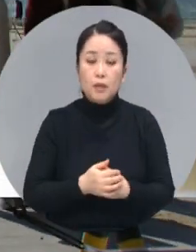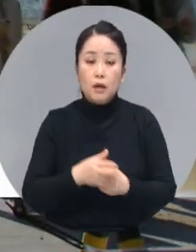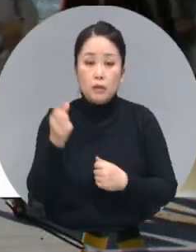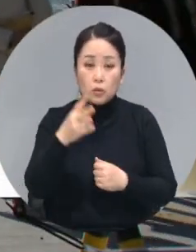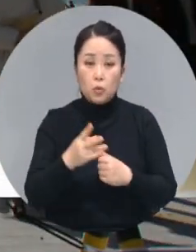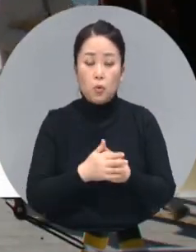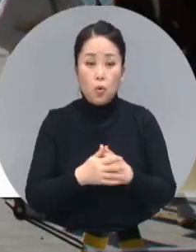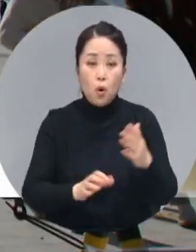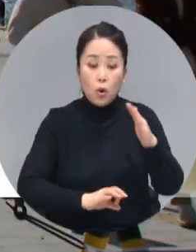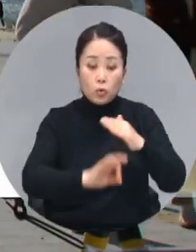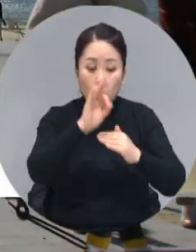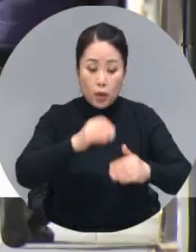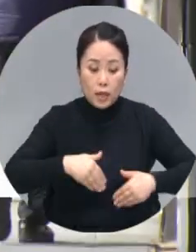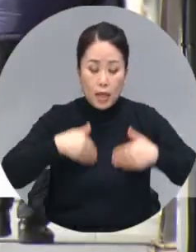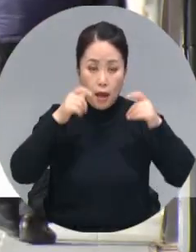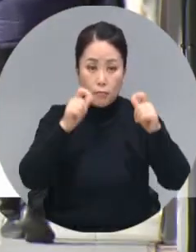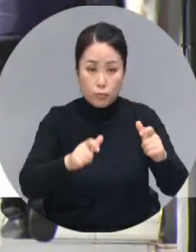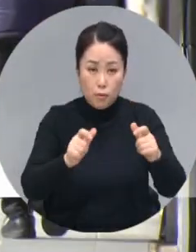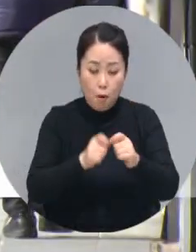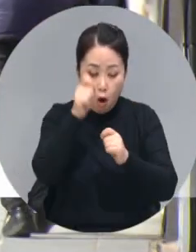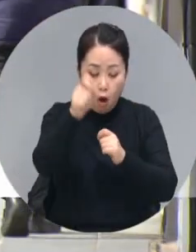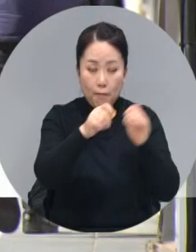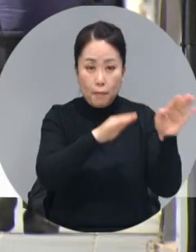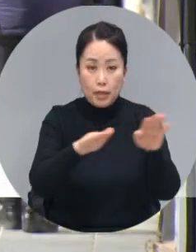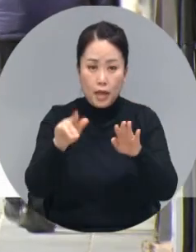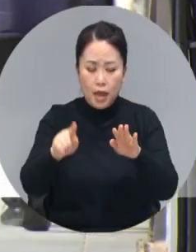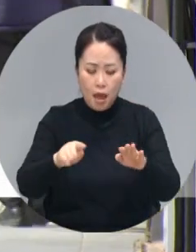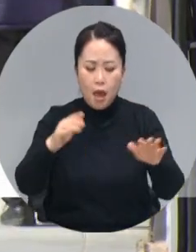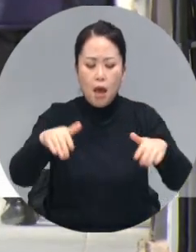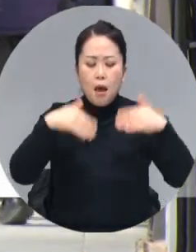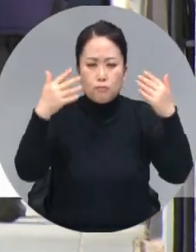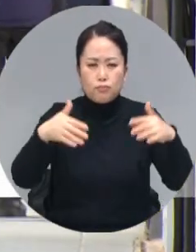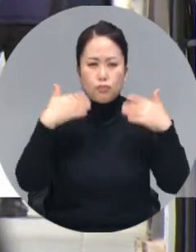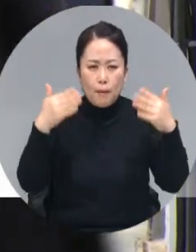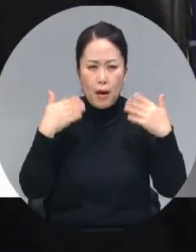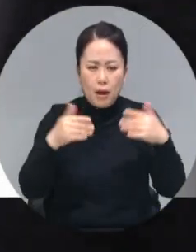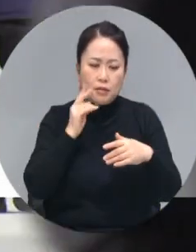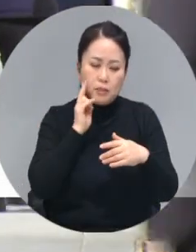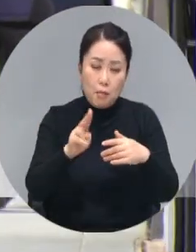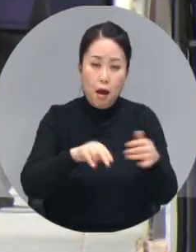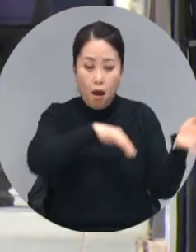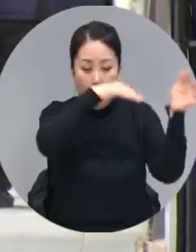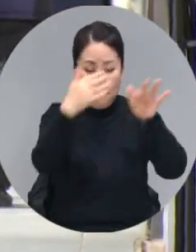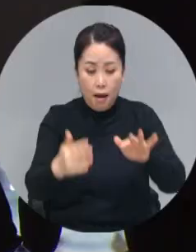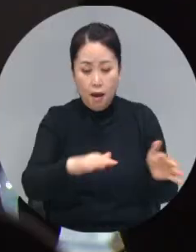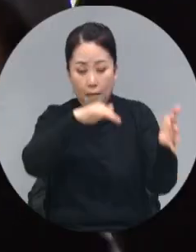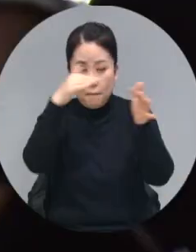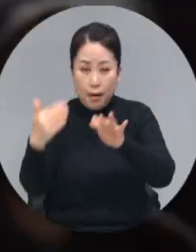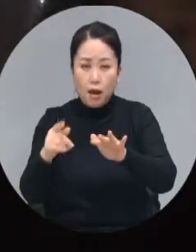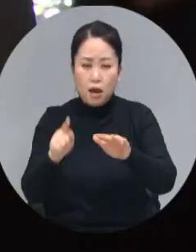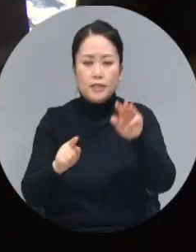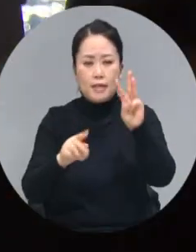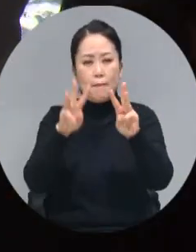한편 동해남부 먼바다에 풍랑주의보가 내려진 가운데 물결은 최고 3m까지 다소 높게 일겠습니다.